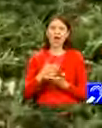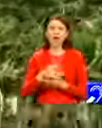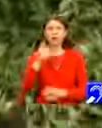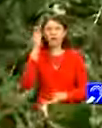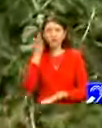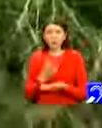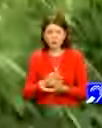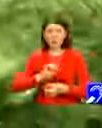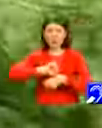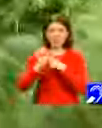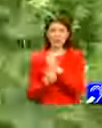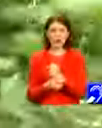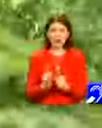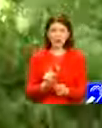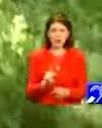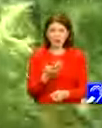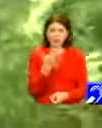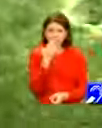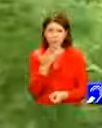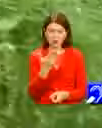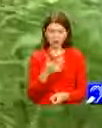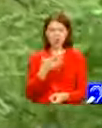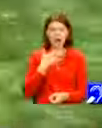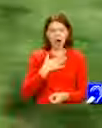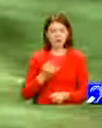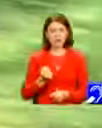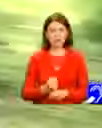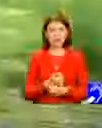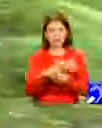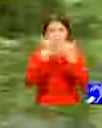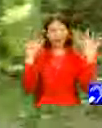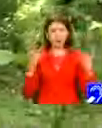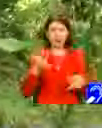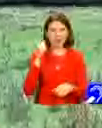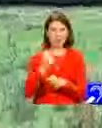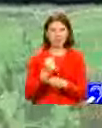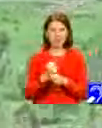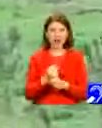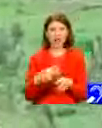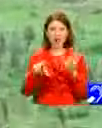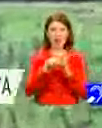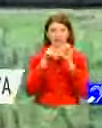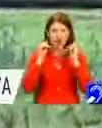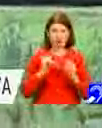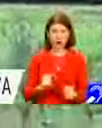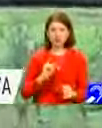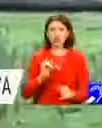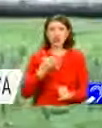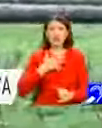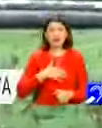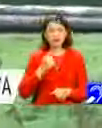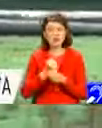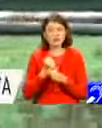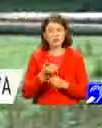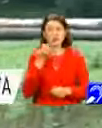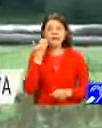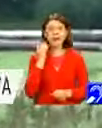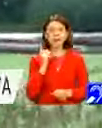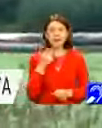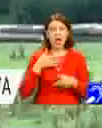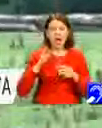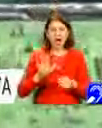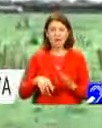dreptate, violența nu și are locul. Am dorit să clarificăm ce face legislația acum și ce ne dorim să facă. În momentul în care